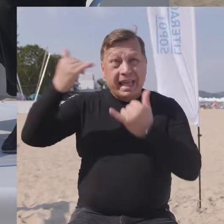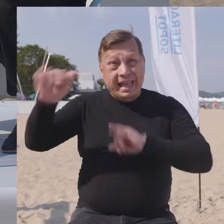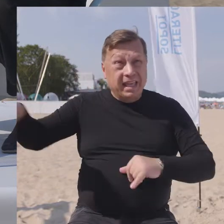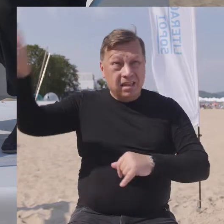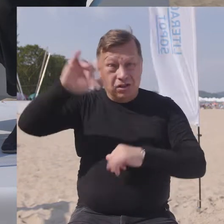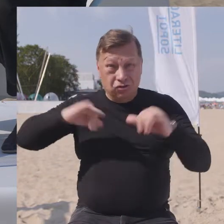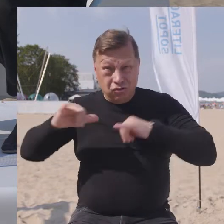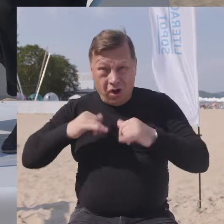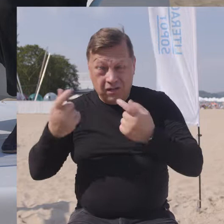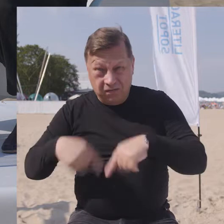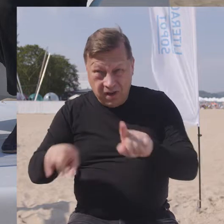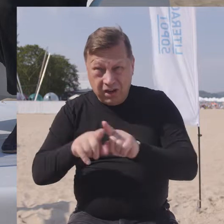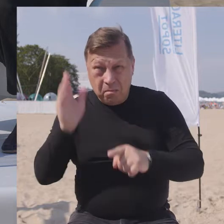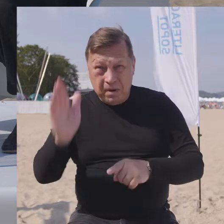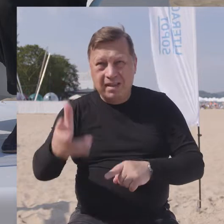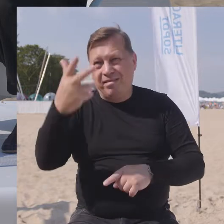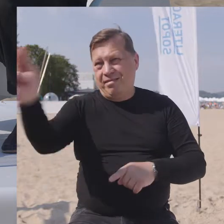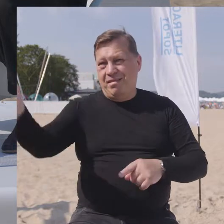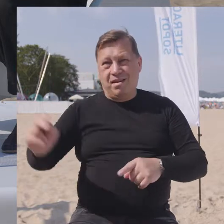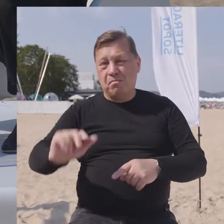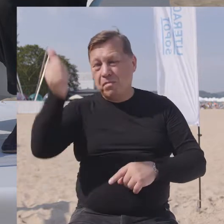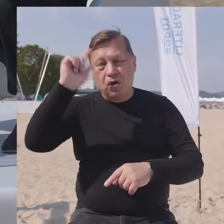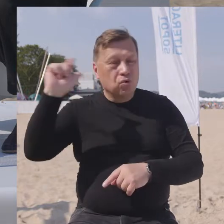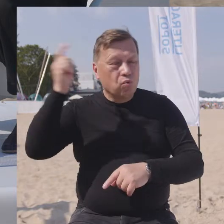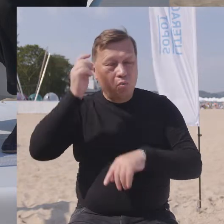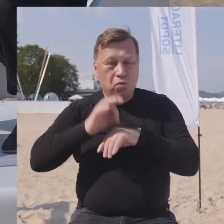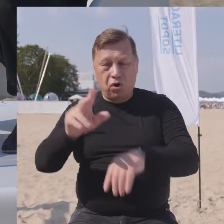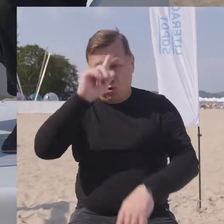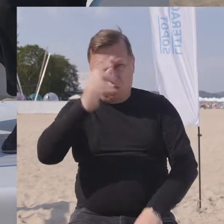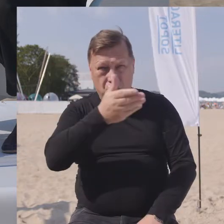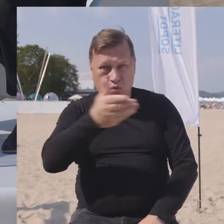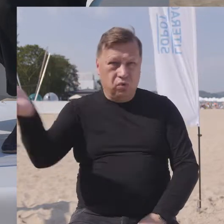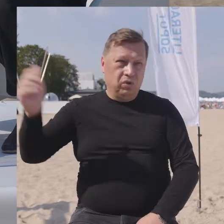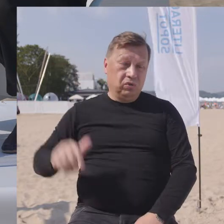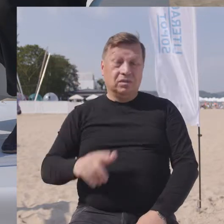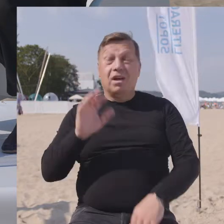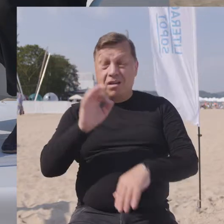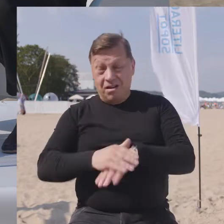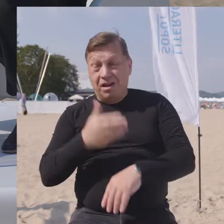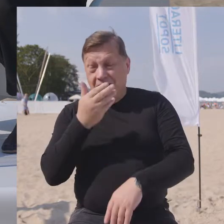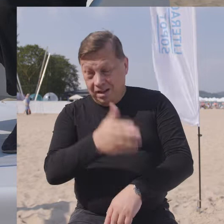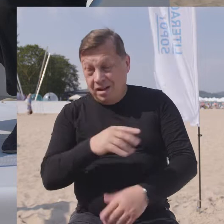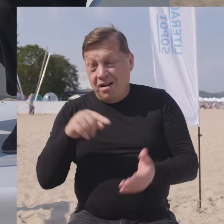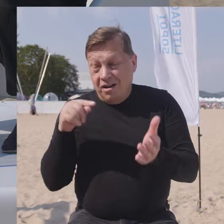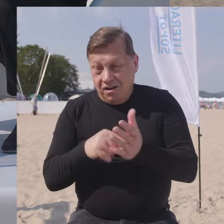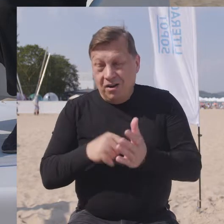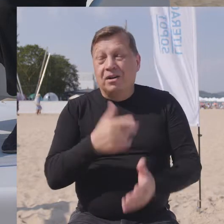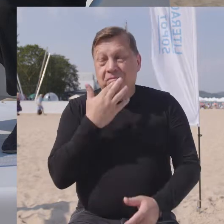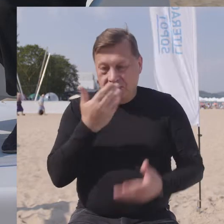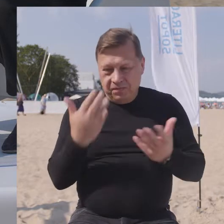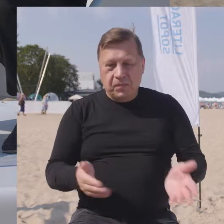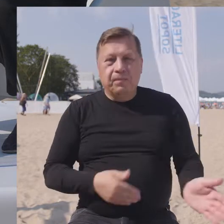nie wykona i myślę, że to jest ważny apel, pod którym koleżanka Hutnik się podpisze. A